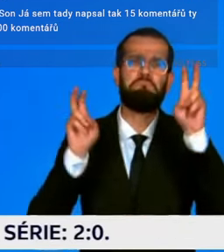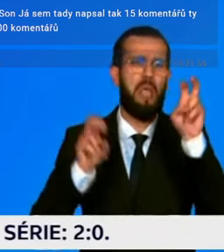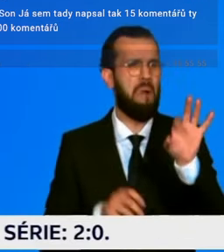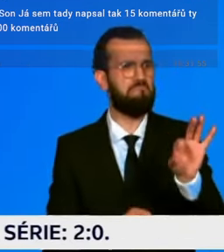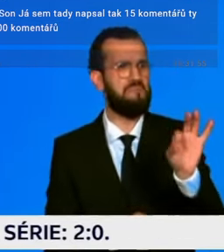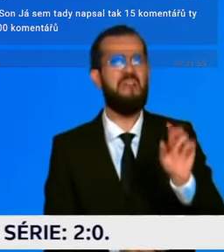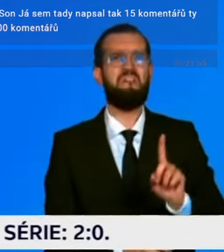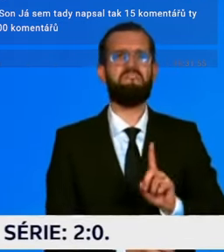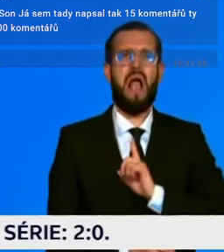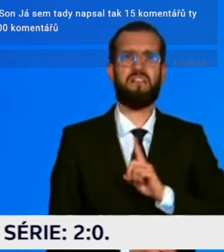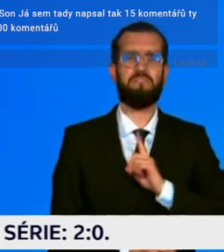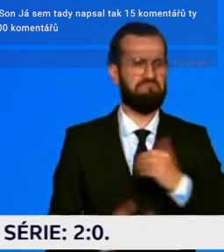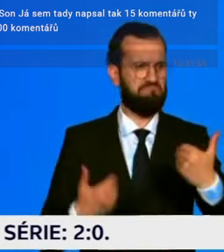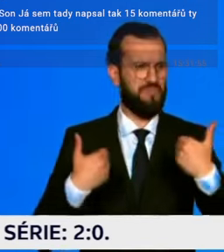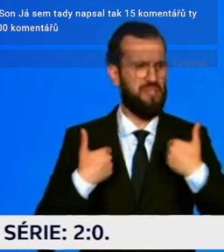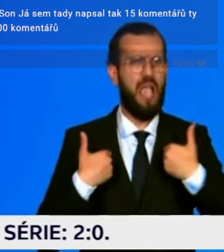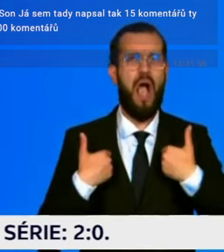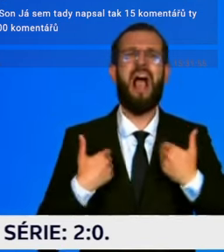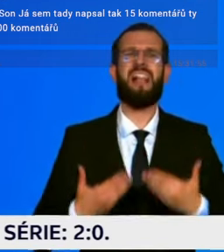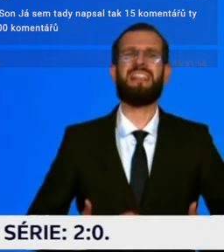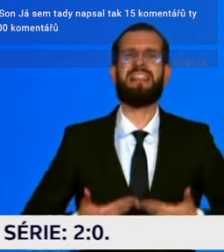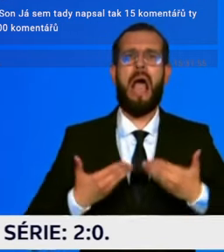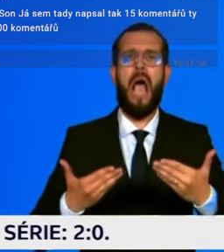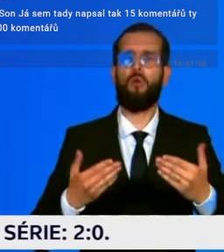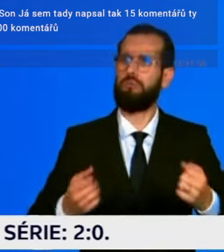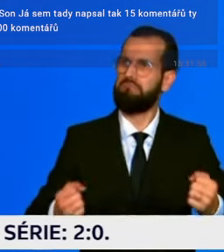vyhlásili sa za jediných pronárodné